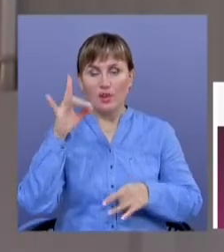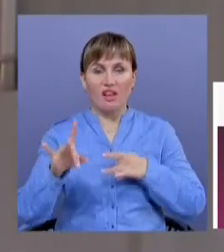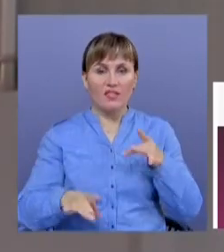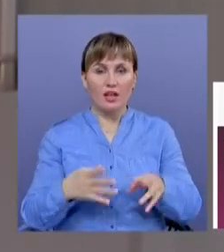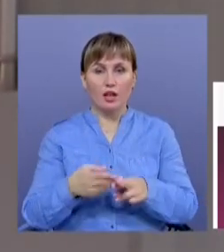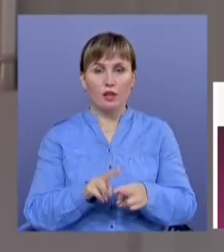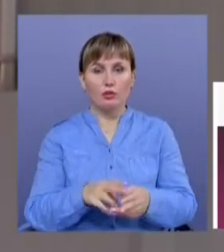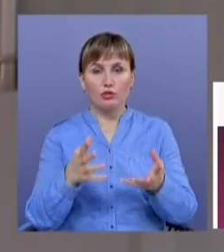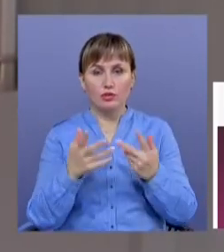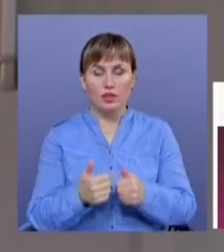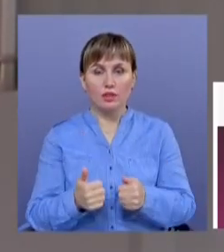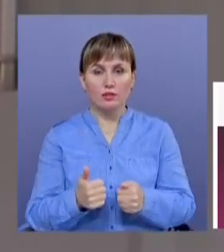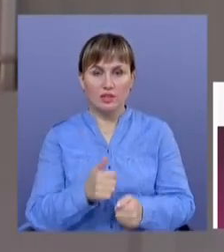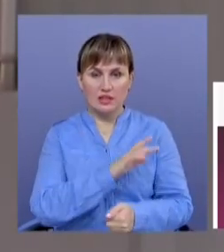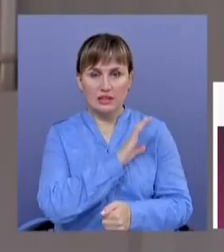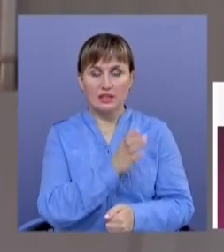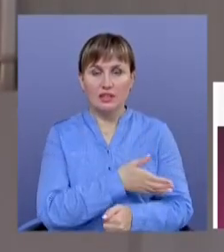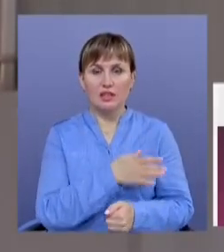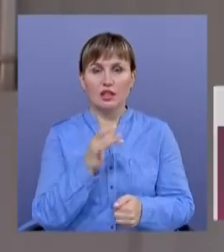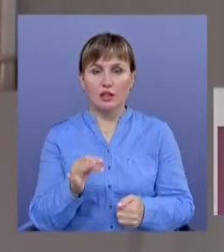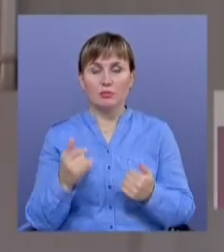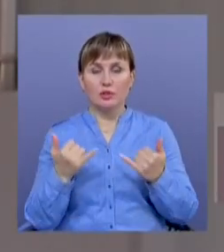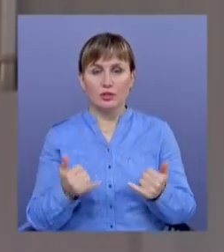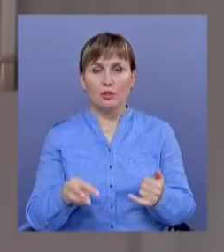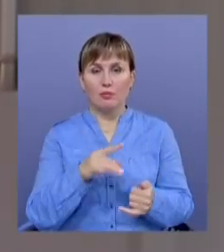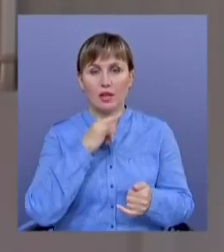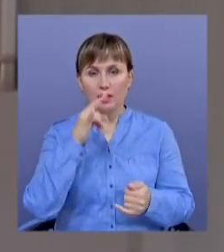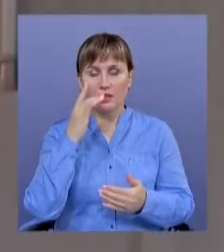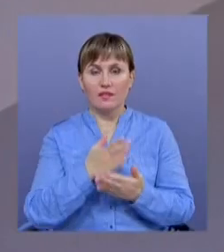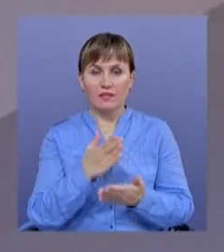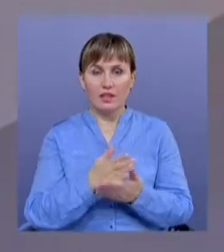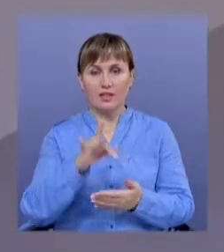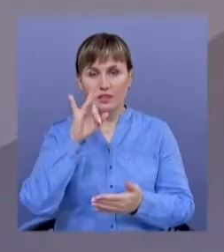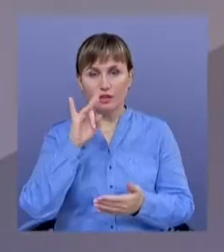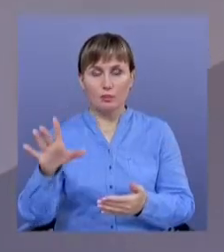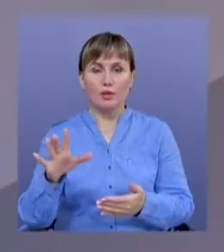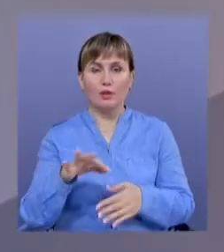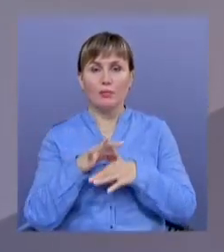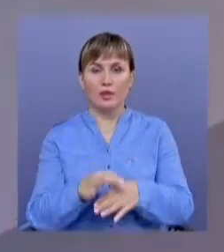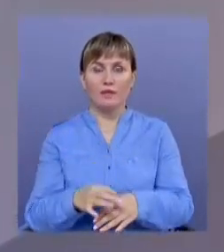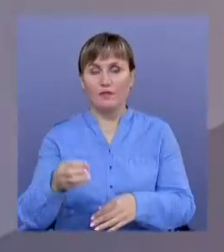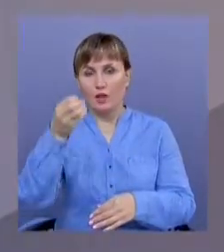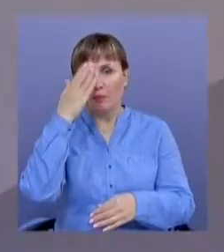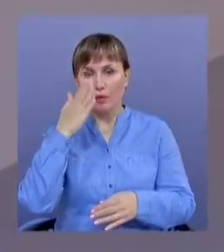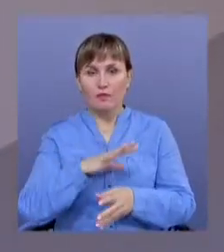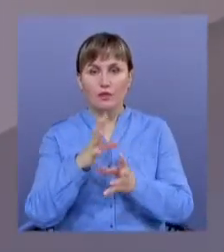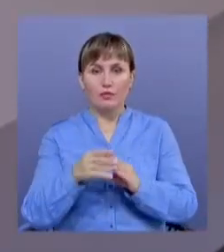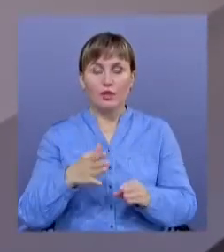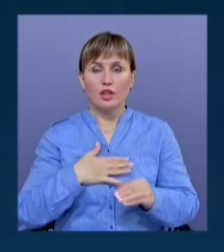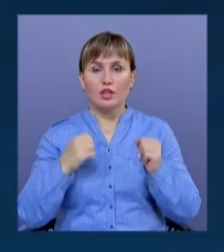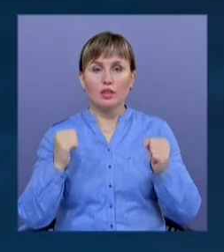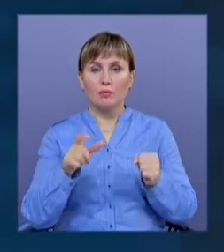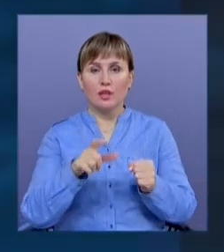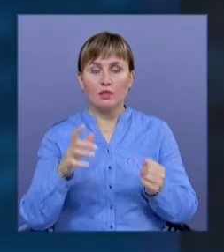который считается фаворитами. Сейчас мы, Казахстан, являемся фаворитами. Чемпионат проходил в Японии. Всего наши